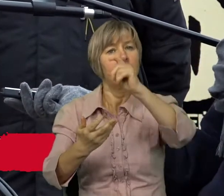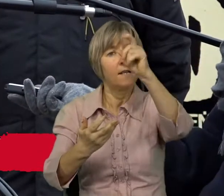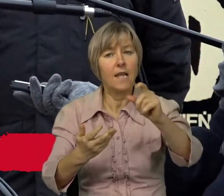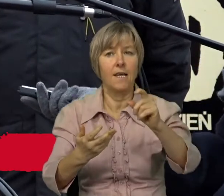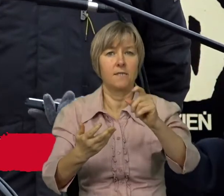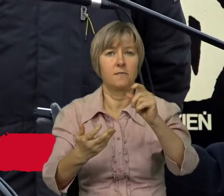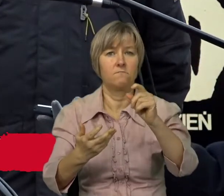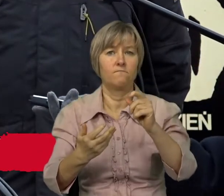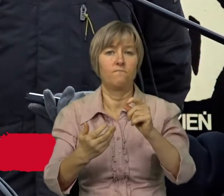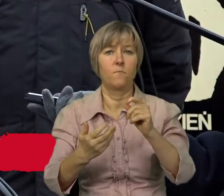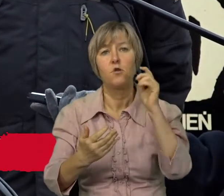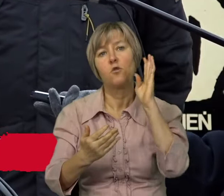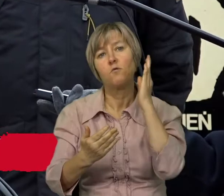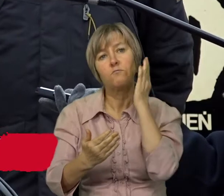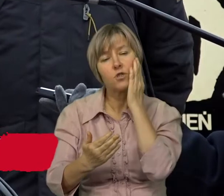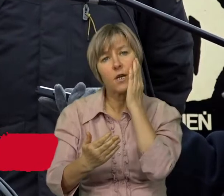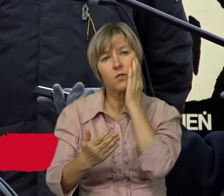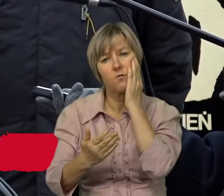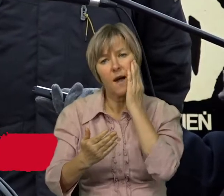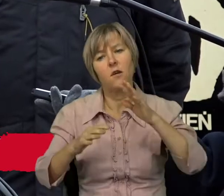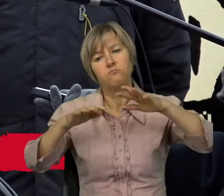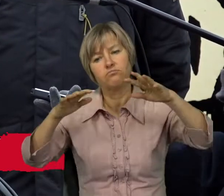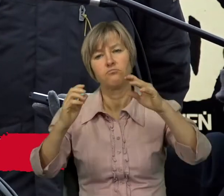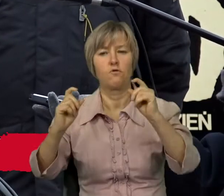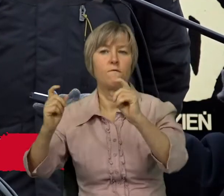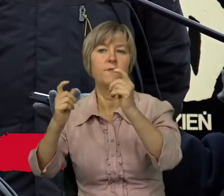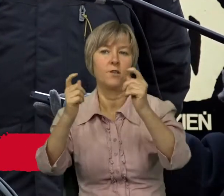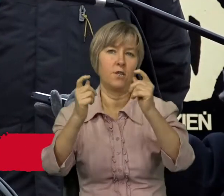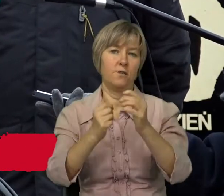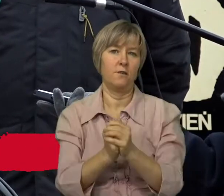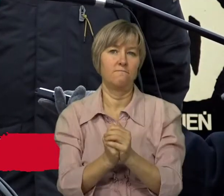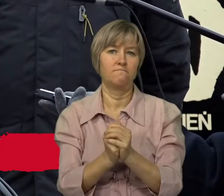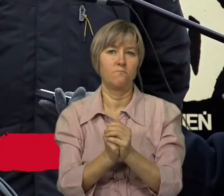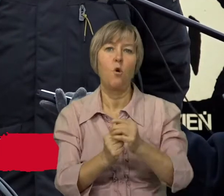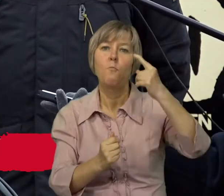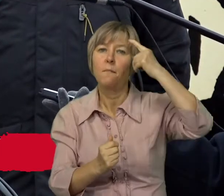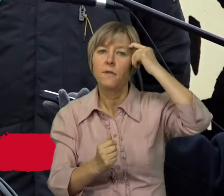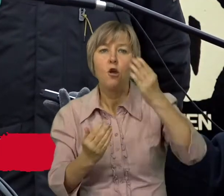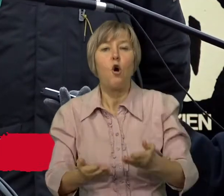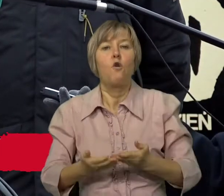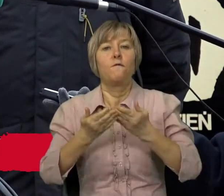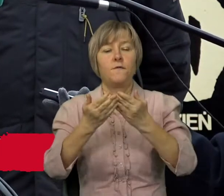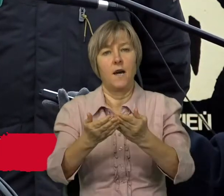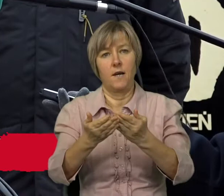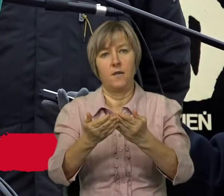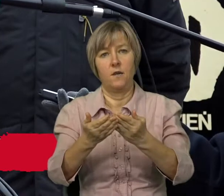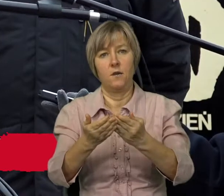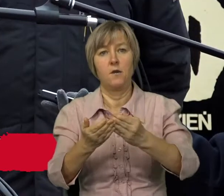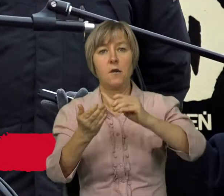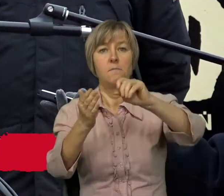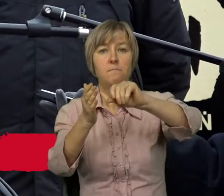gdańszczan, ale było wielkim wydarzeniem upamiętniającym ofiarę, było pierwszym wydarzeniem w